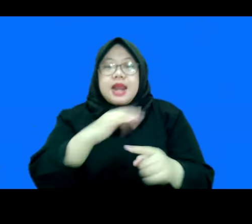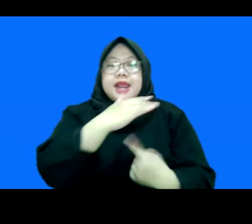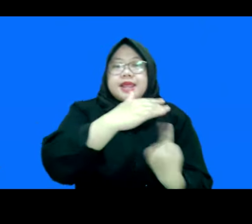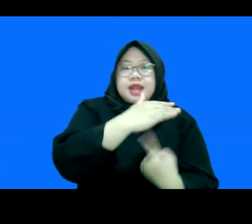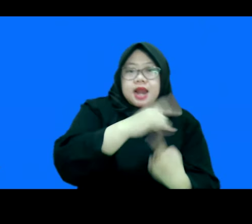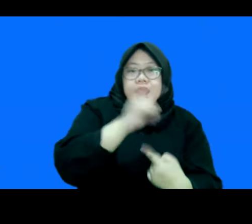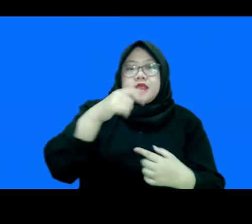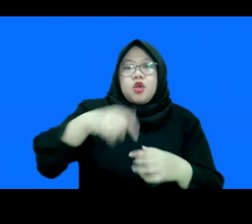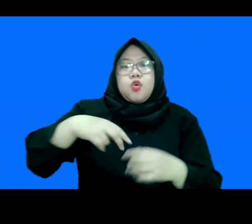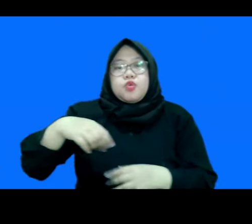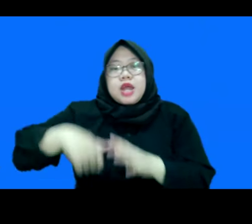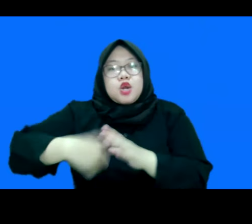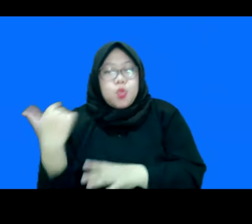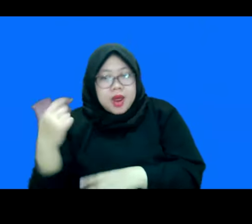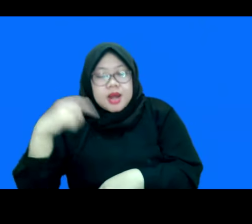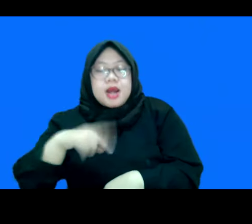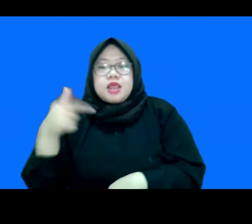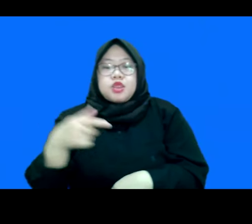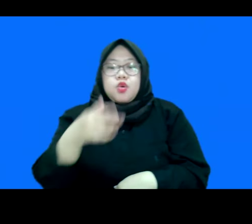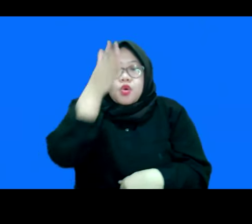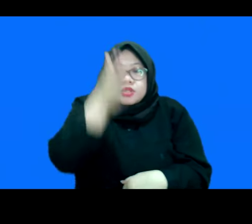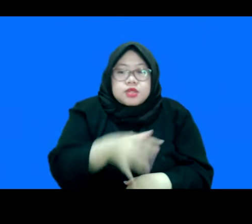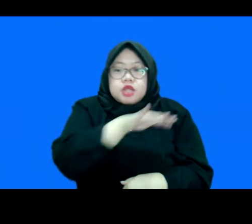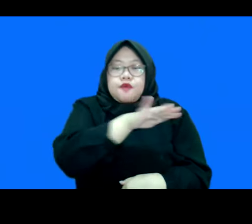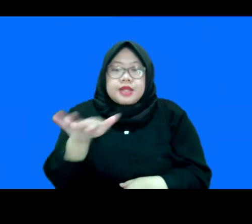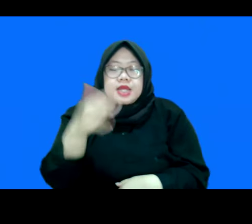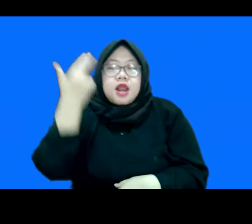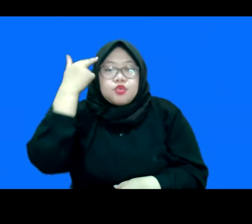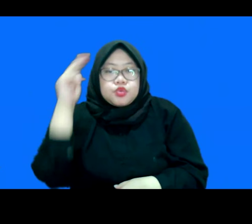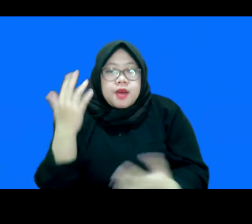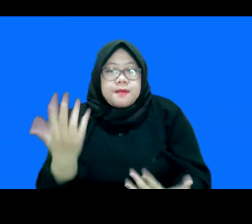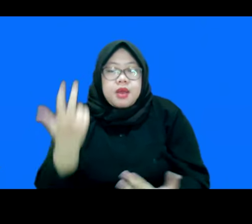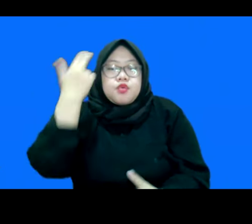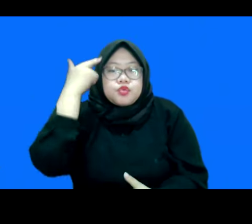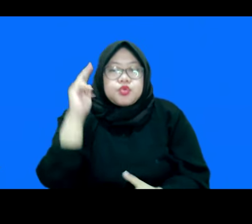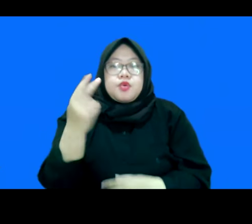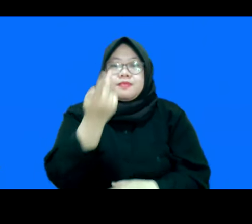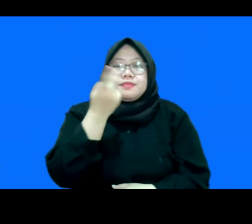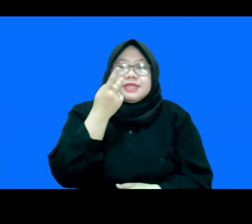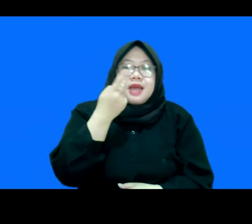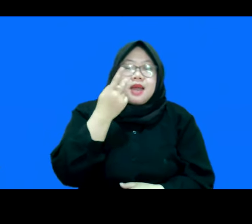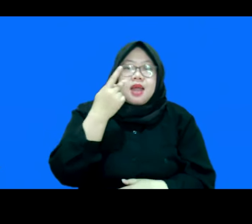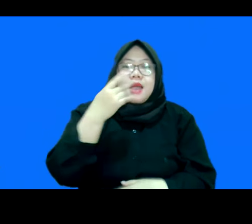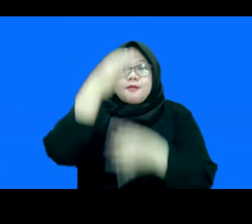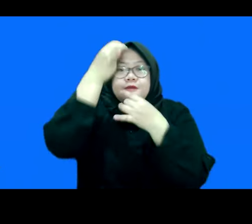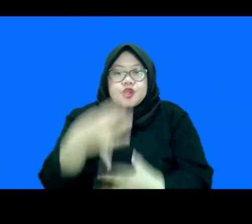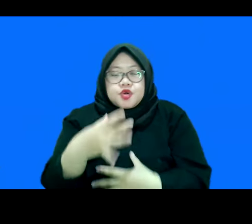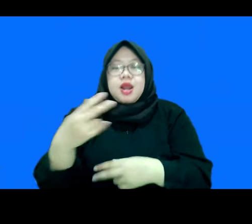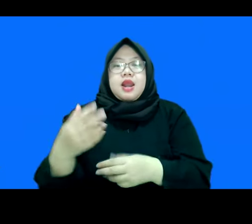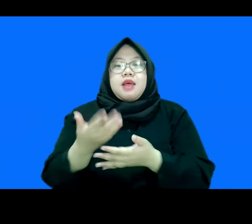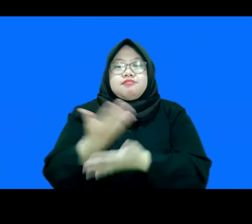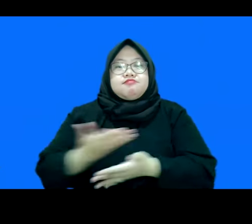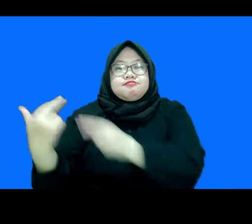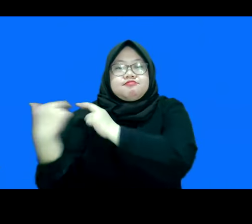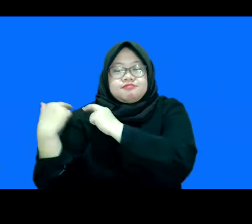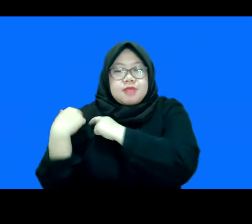eksternal, baik secara horizontal maupun vertikal dalam rangka menjaga akuntabilitas dan profesionalitas dari Polri itu sendiri.